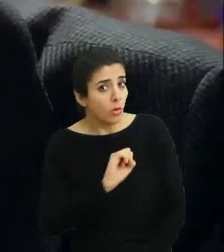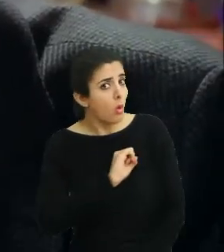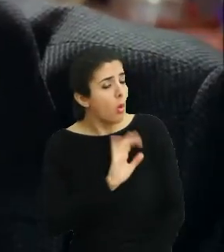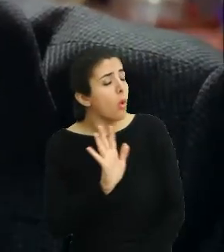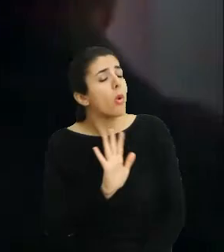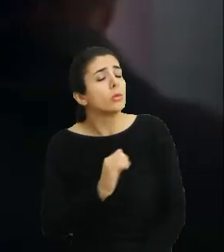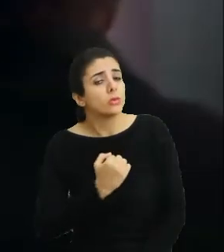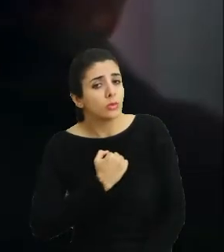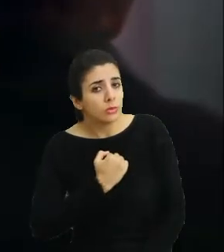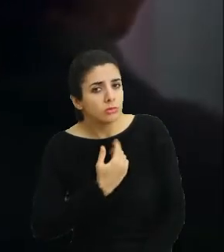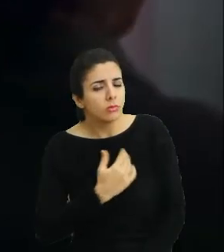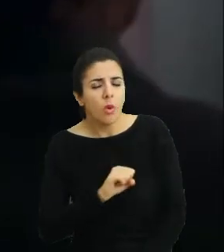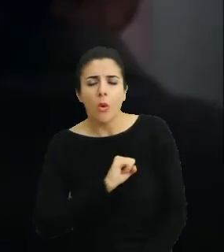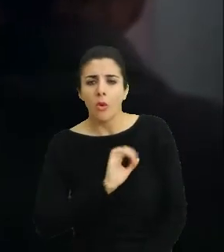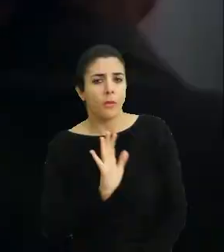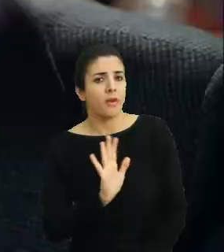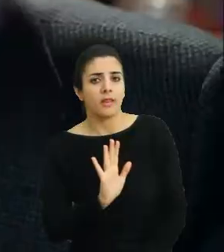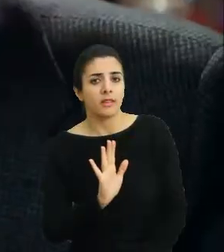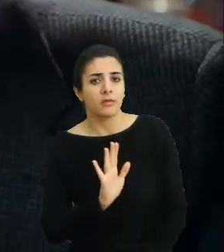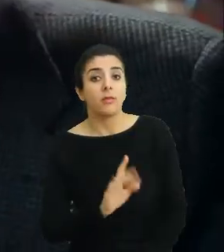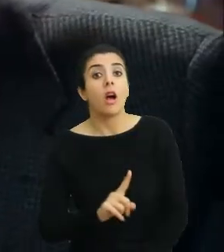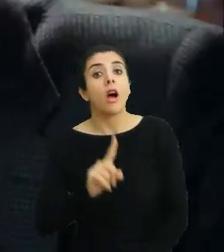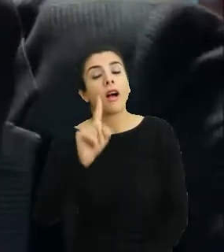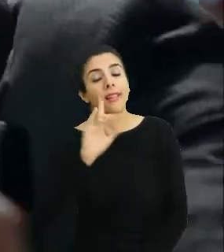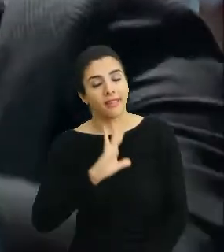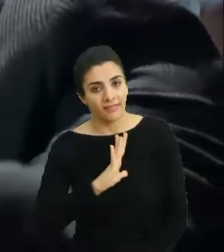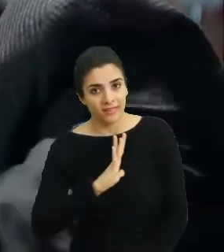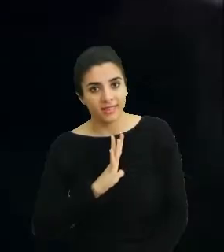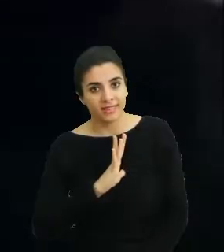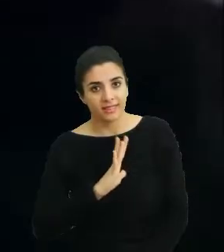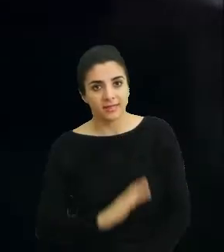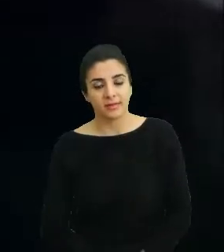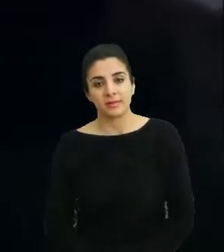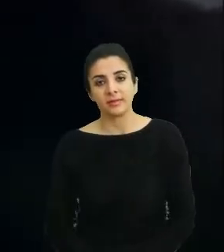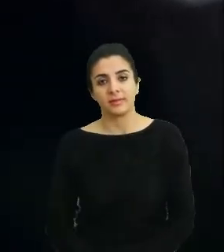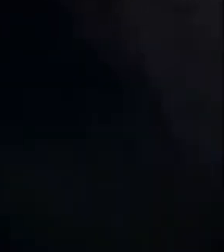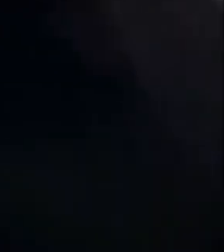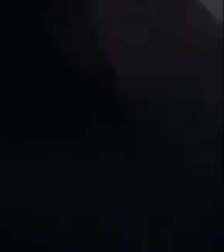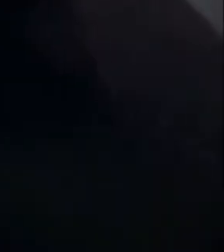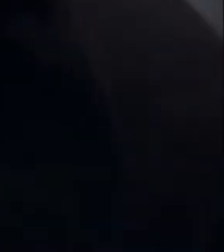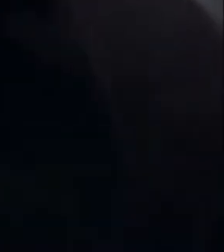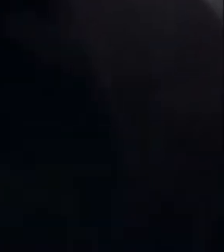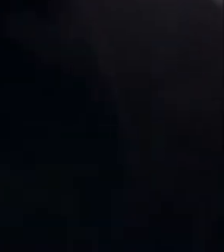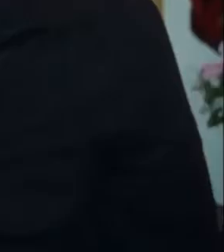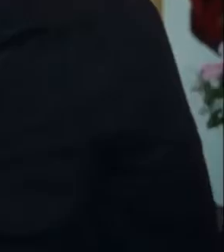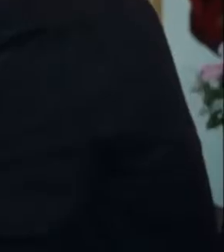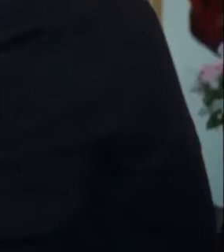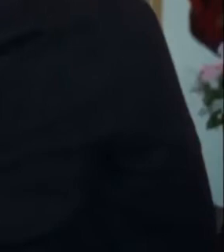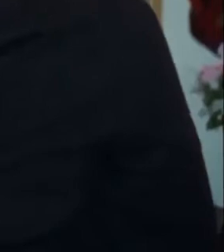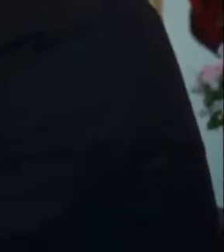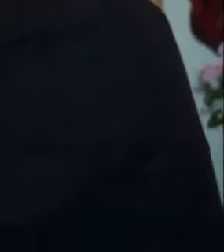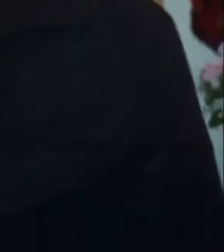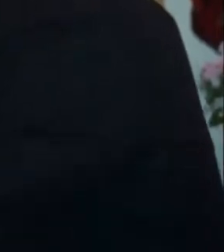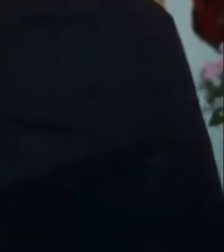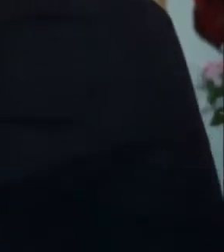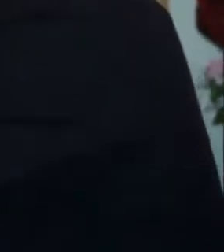Korkma kuzum. Korkma. Allah. Naciye'nin yüzünü avuçları arasına alıp kendine çekti. Alnından